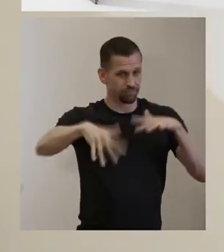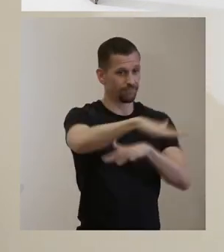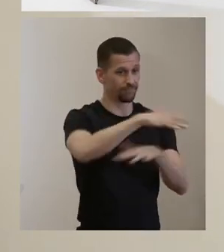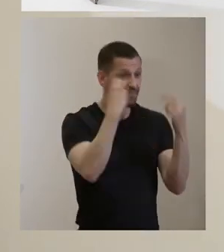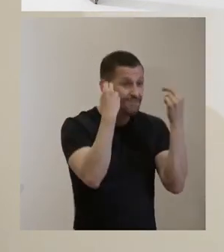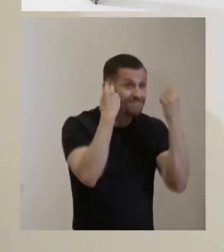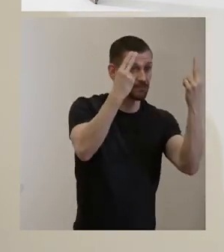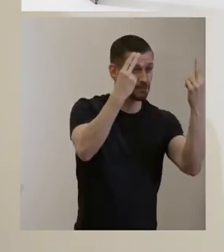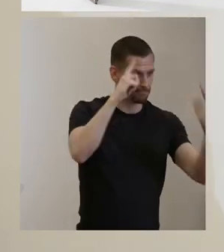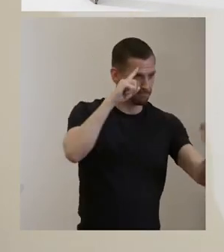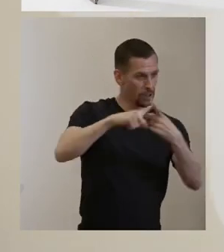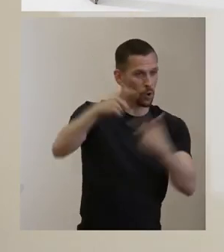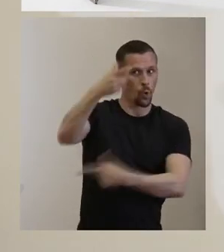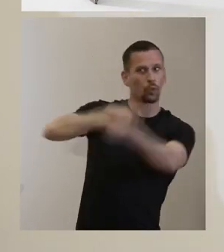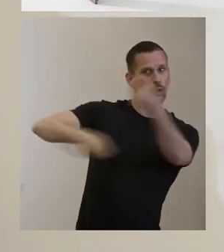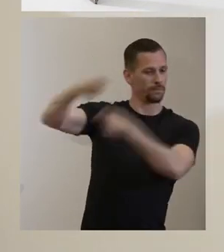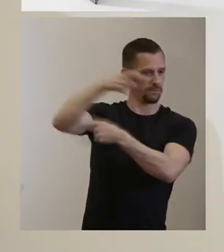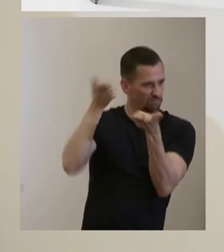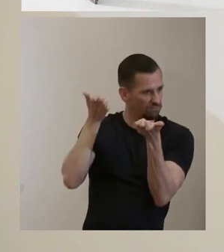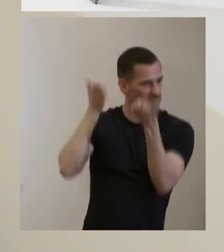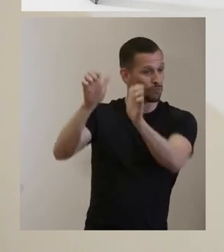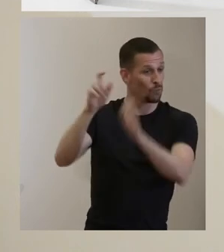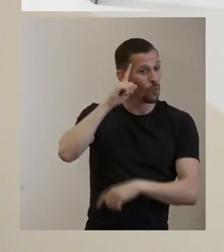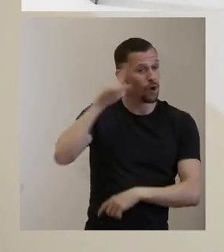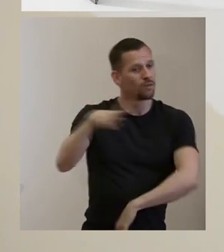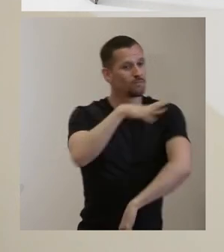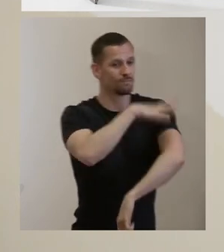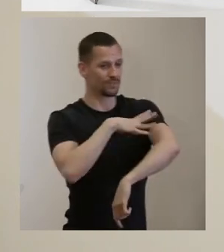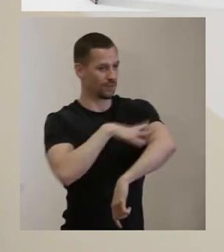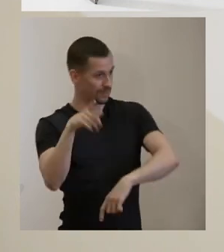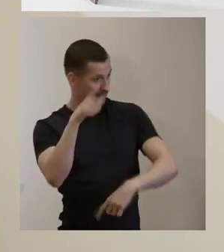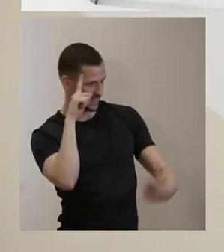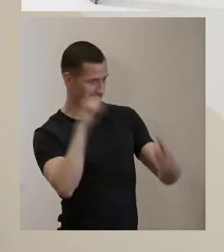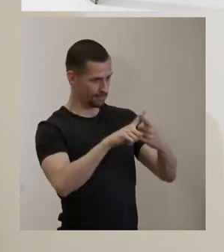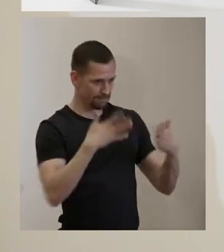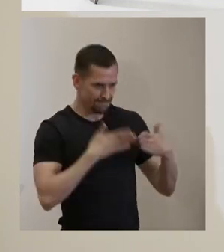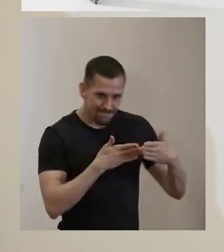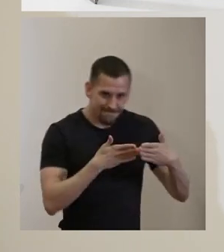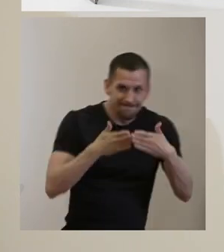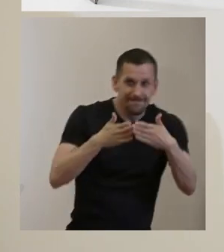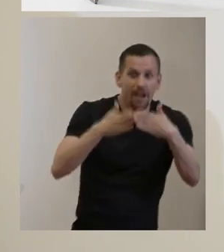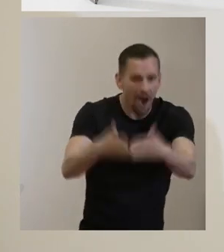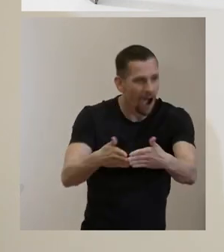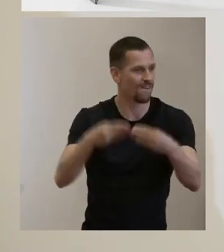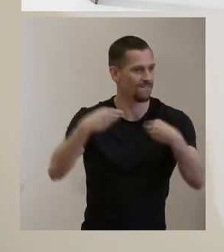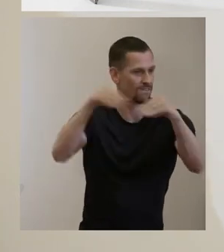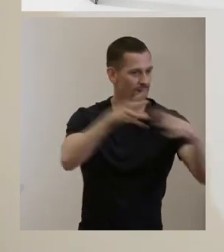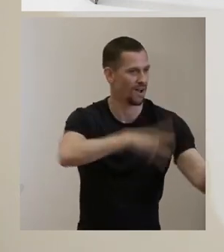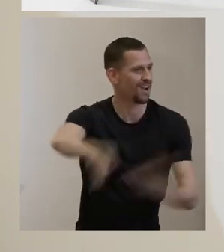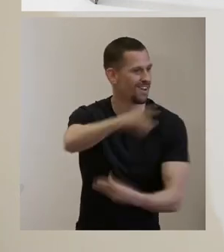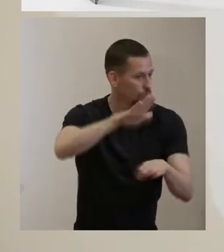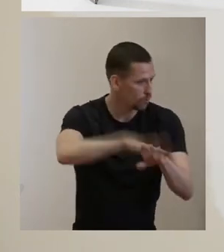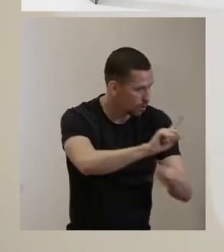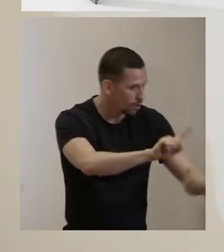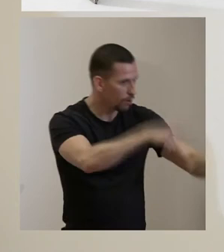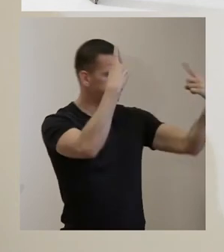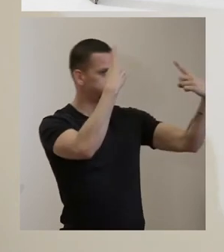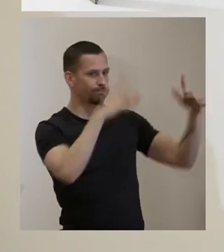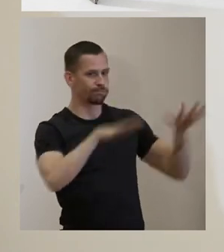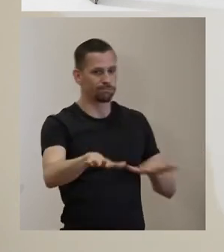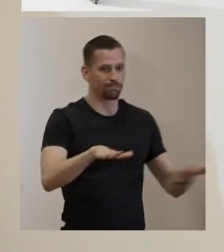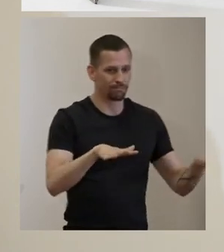négrier devait le succès de son expédition de traite à sa capacité à livrer en bonne santé des corps